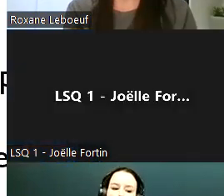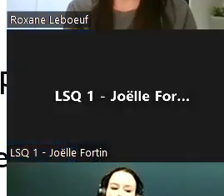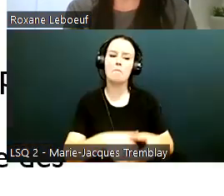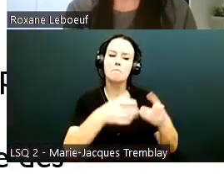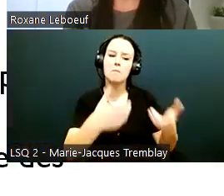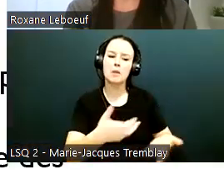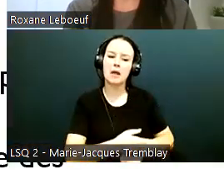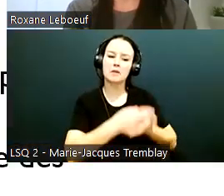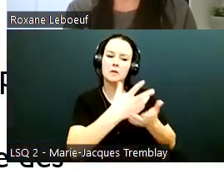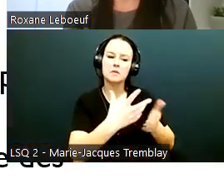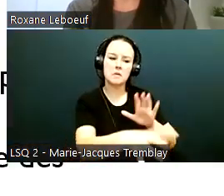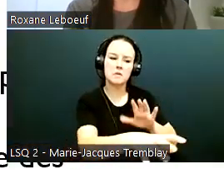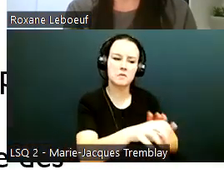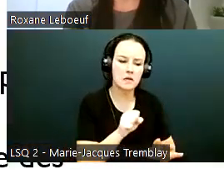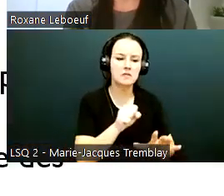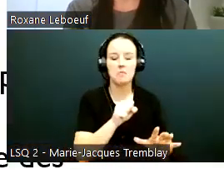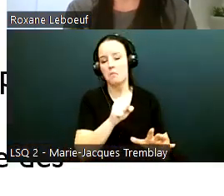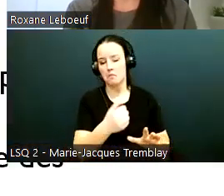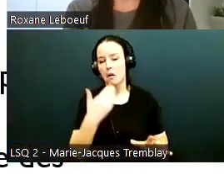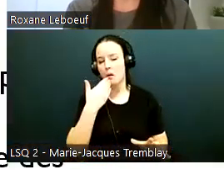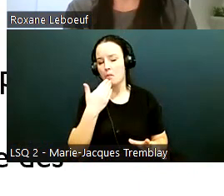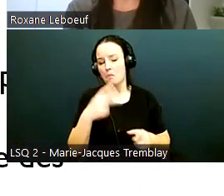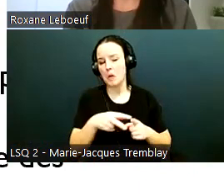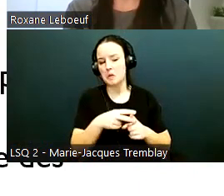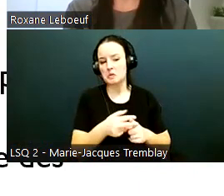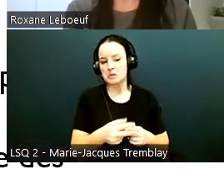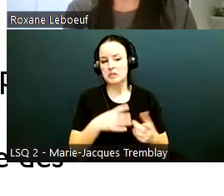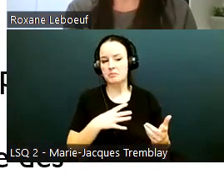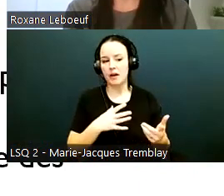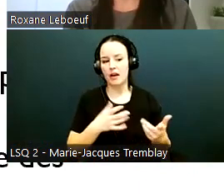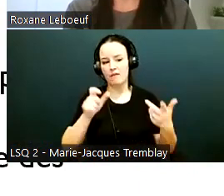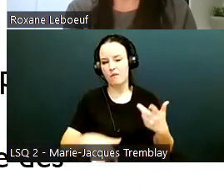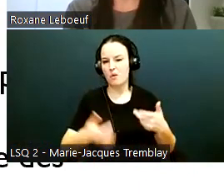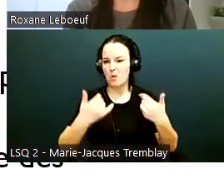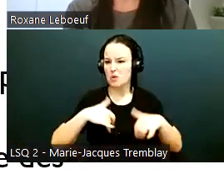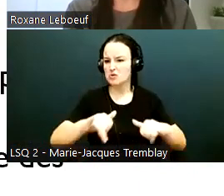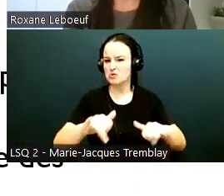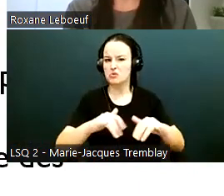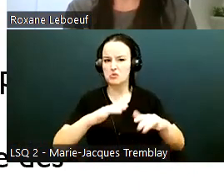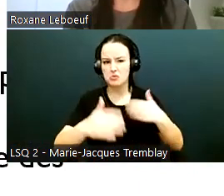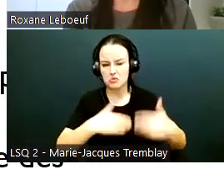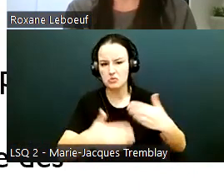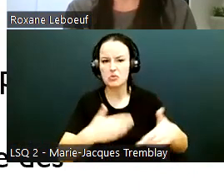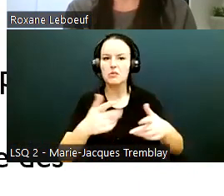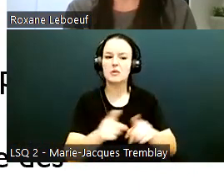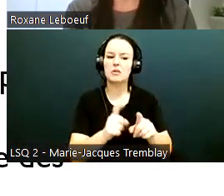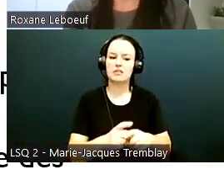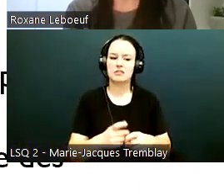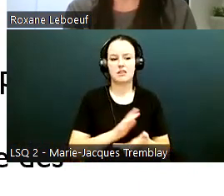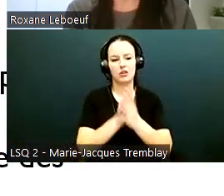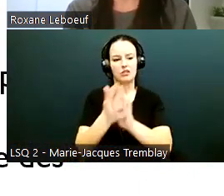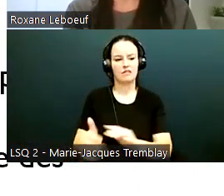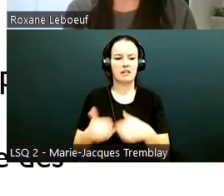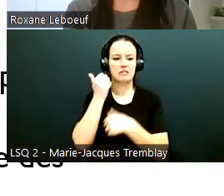J'ai donné les éléments. C'est un bel outil de référence. C'est juste de continuer à travailler avec ces outils-là et de continuer à les intégrer dans